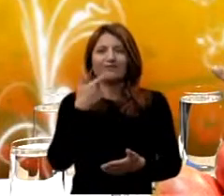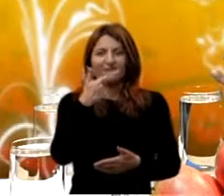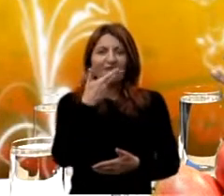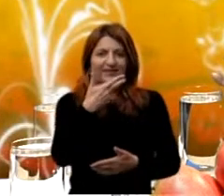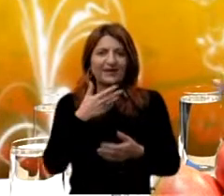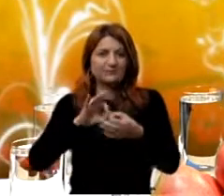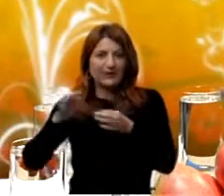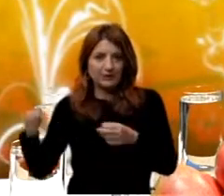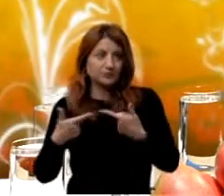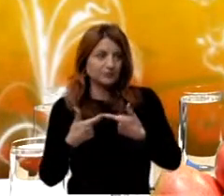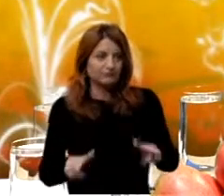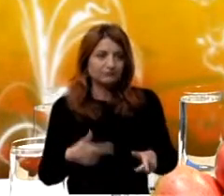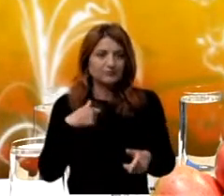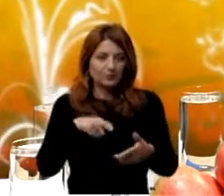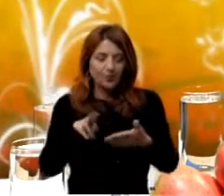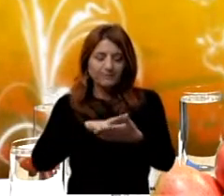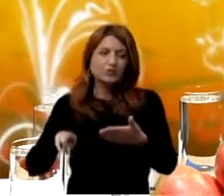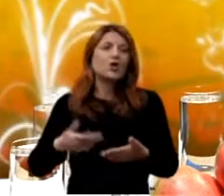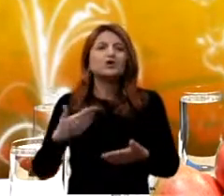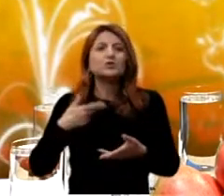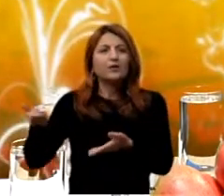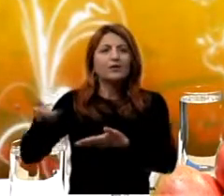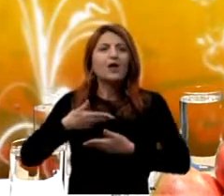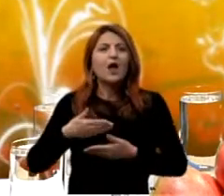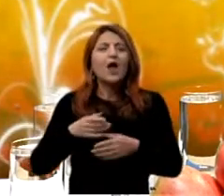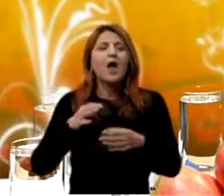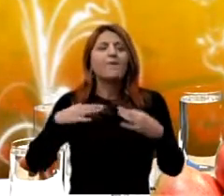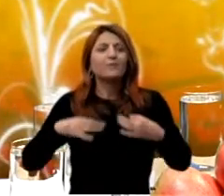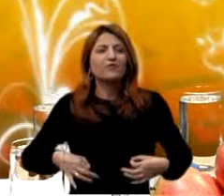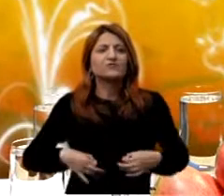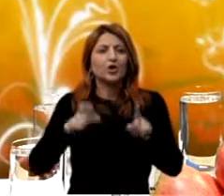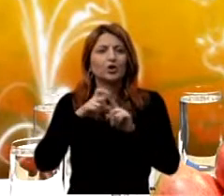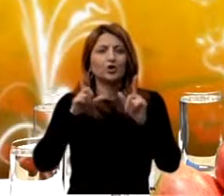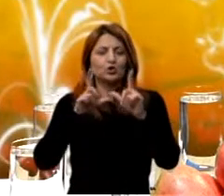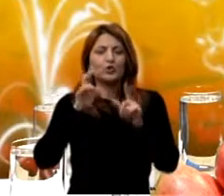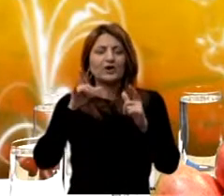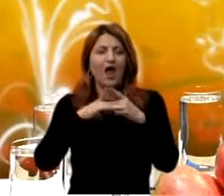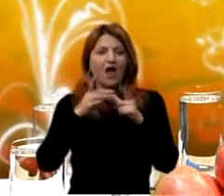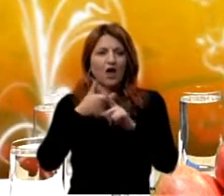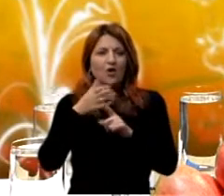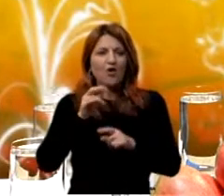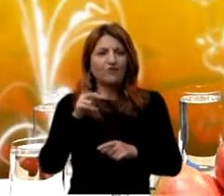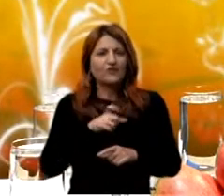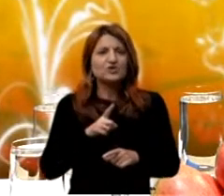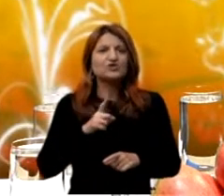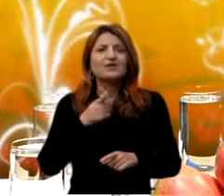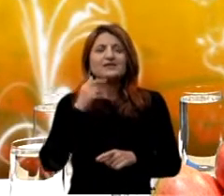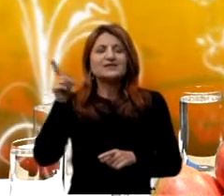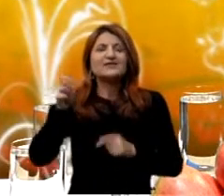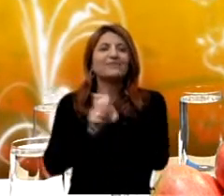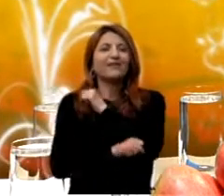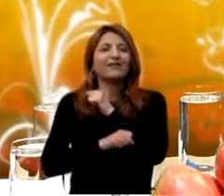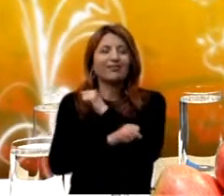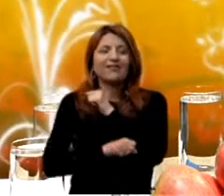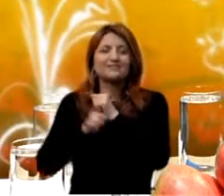ako dozvolite, koje je meni poslao profesor Zijad Duraković i profesorca Mišigo iz Kineziološkog